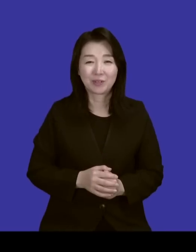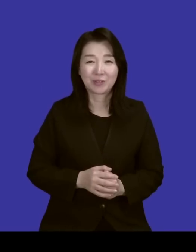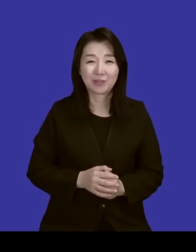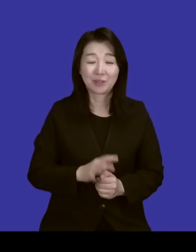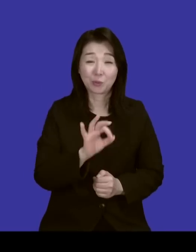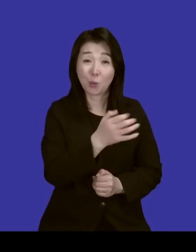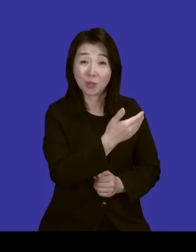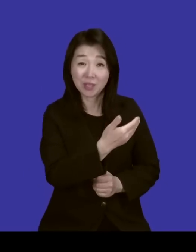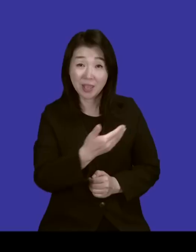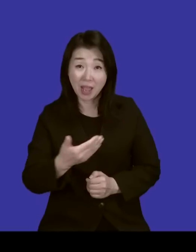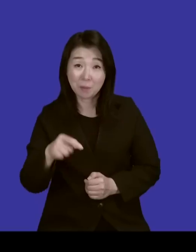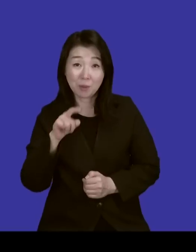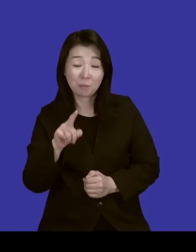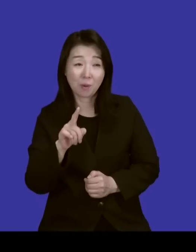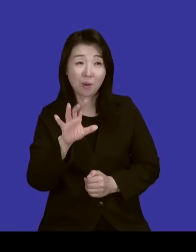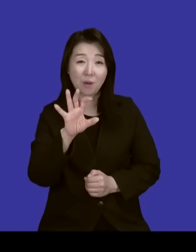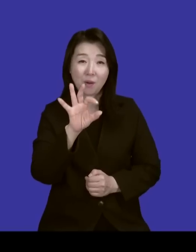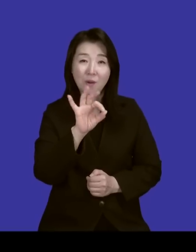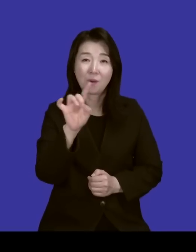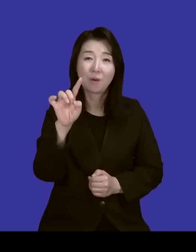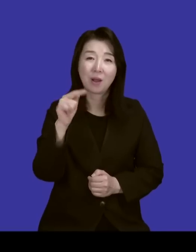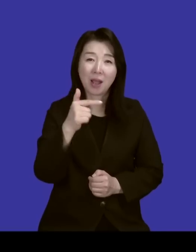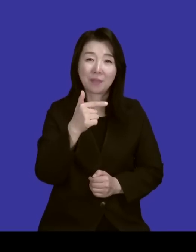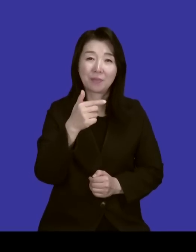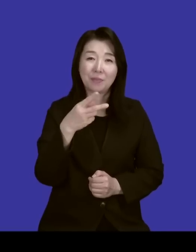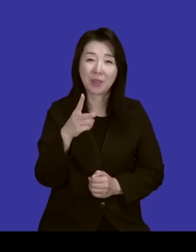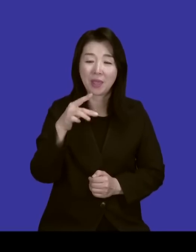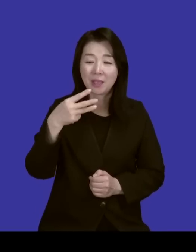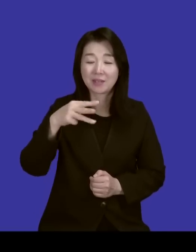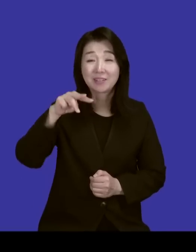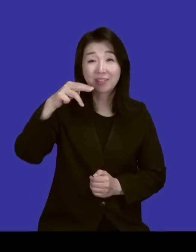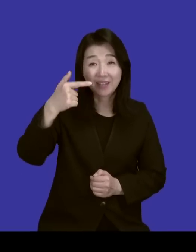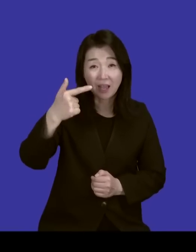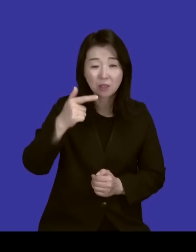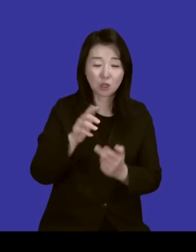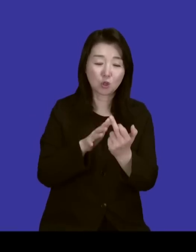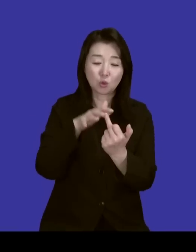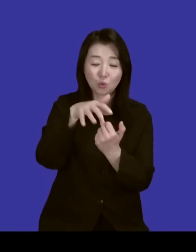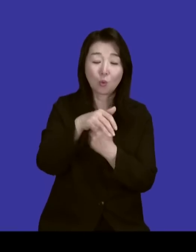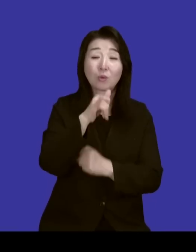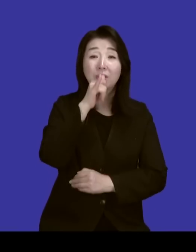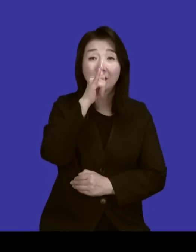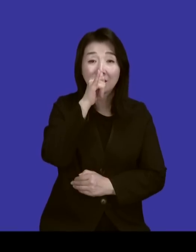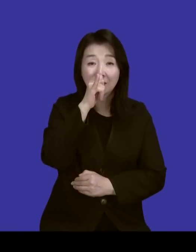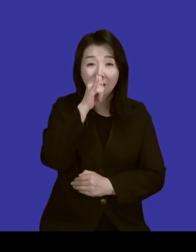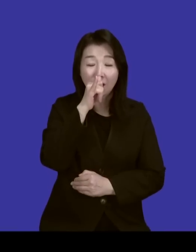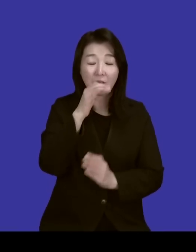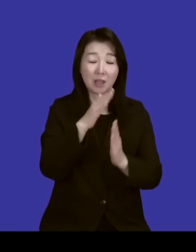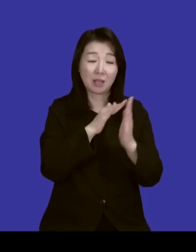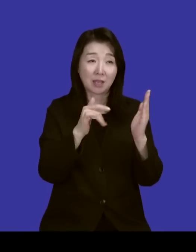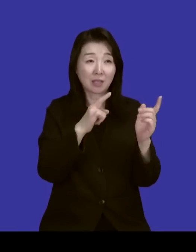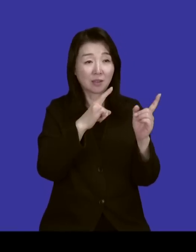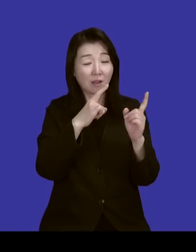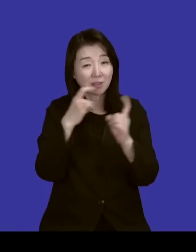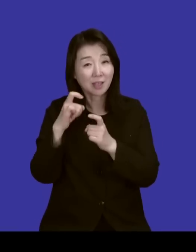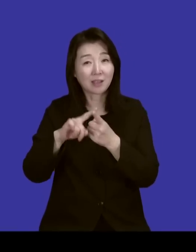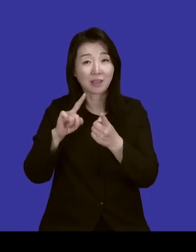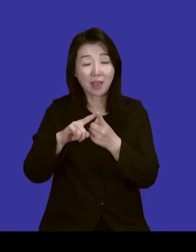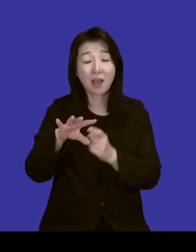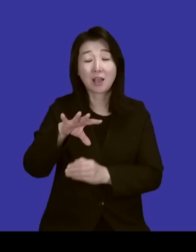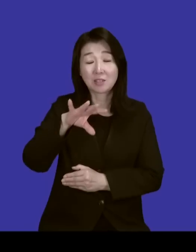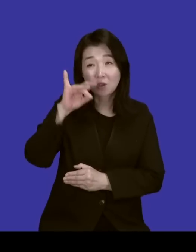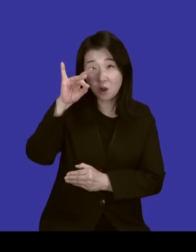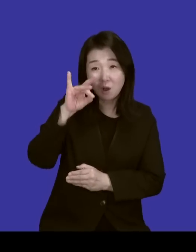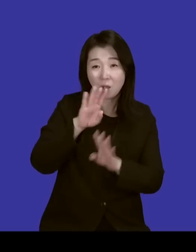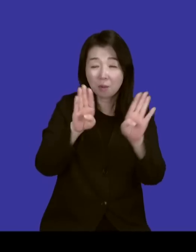안델센 동산 가정사역 동산에 그 가정생활에 대한 추억의 박물관, 그래서 제가 처음